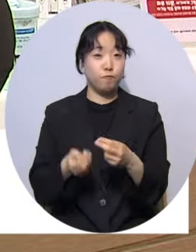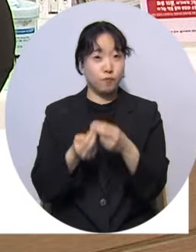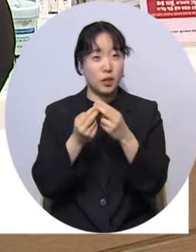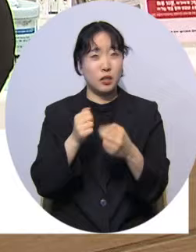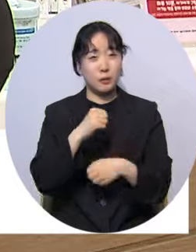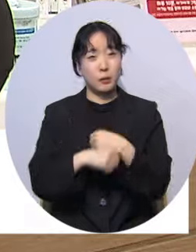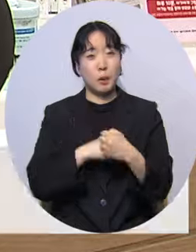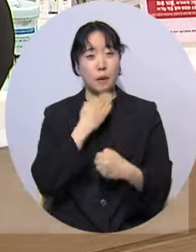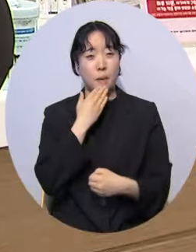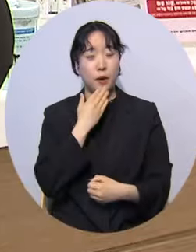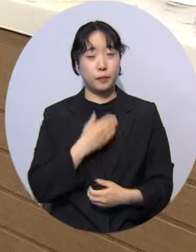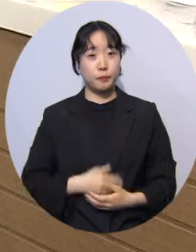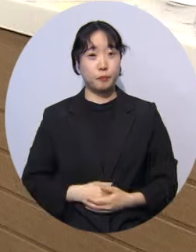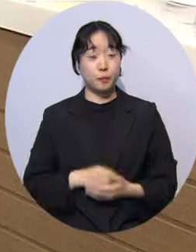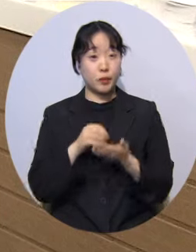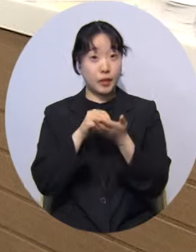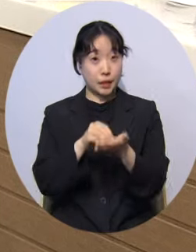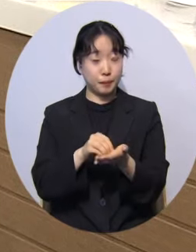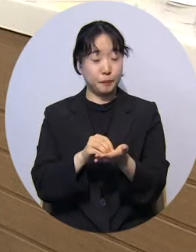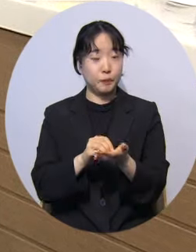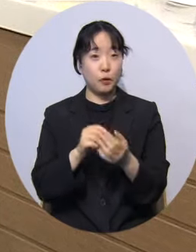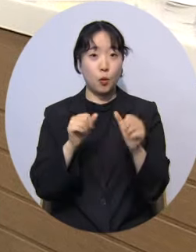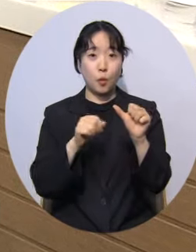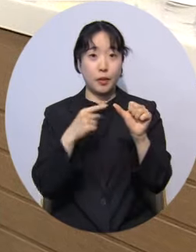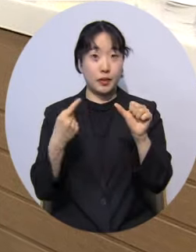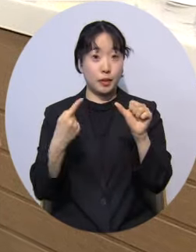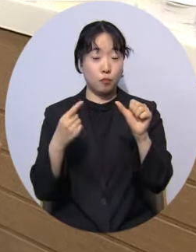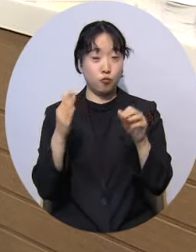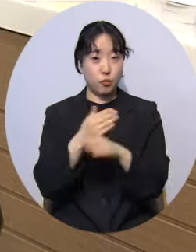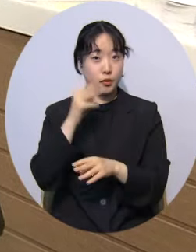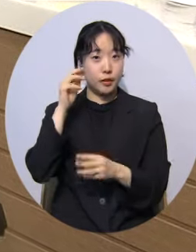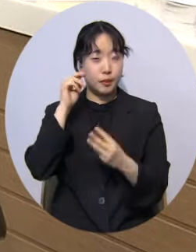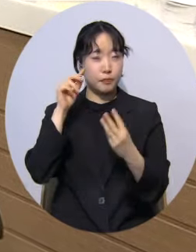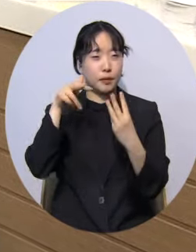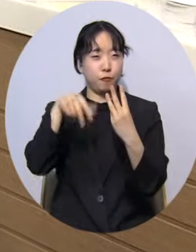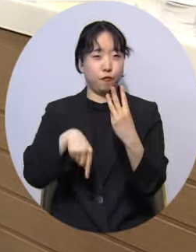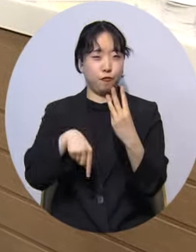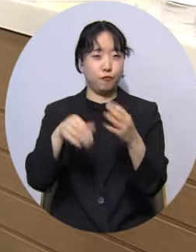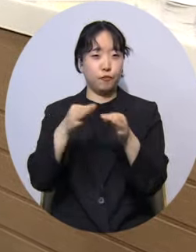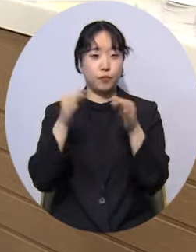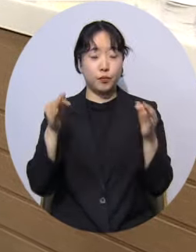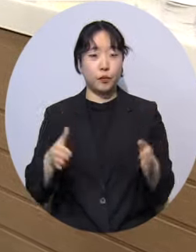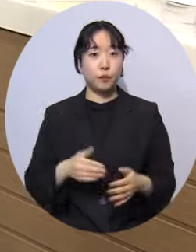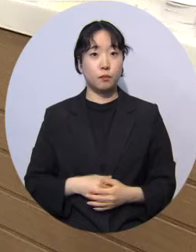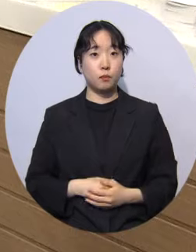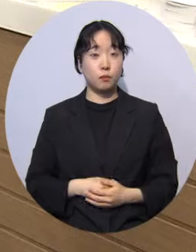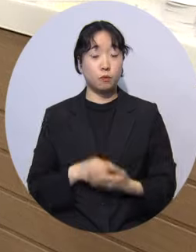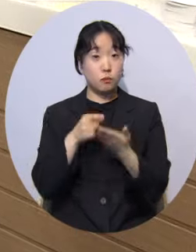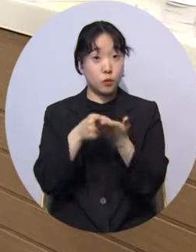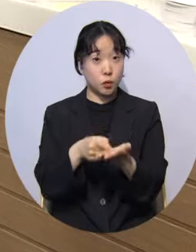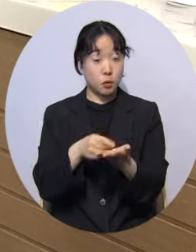3주 동안 운영됩니다. 가입 희망자는 주소지에 가까운 행정복지센터에서 신청